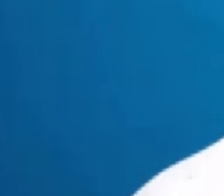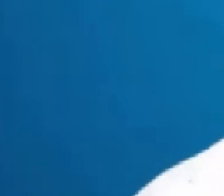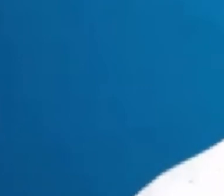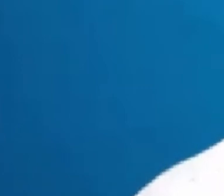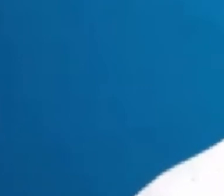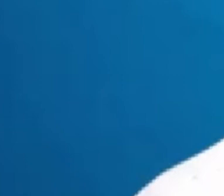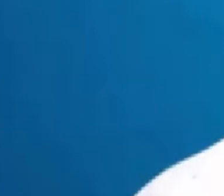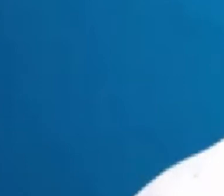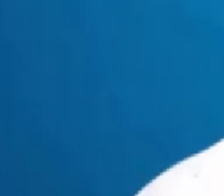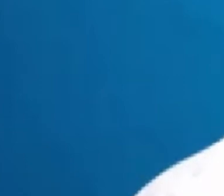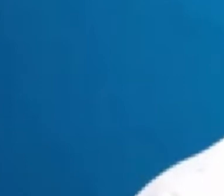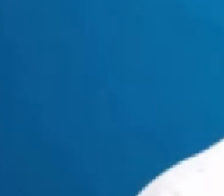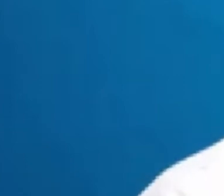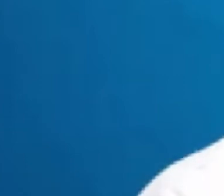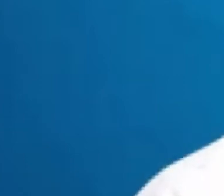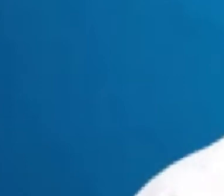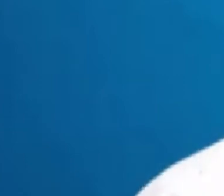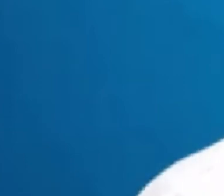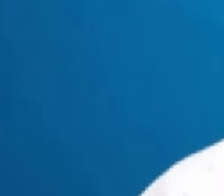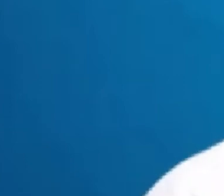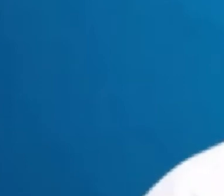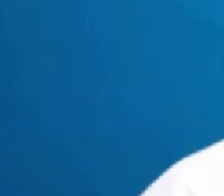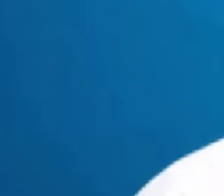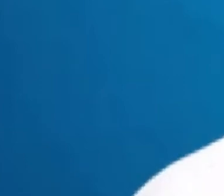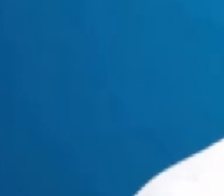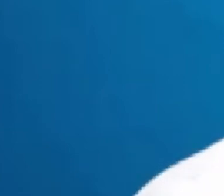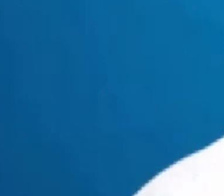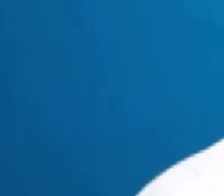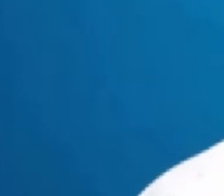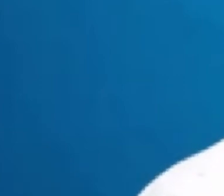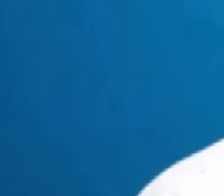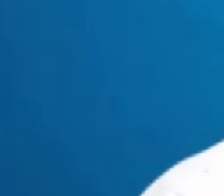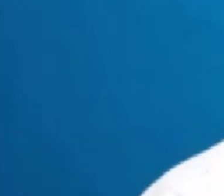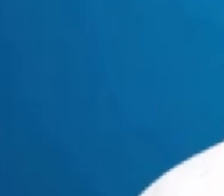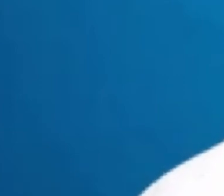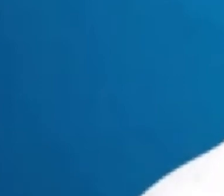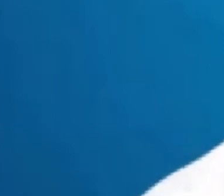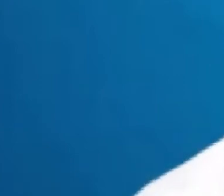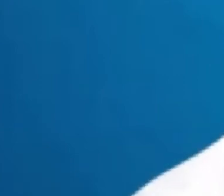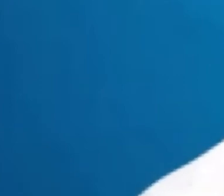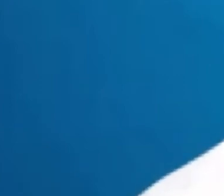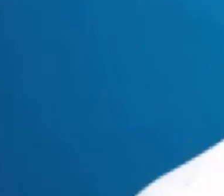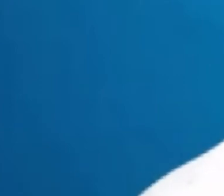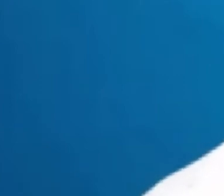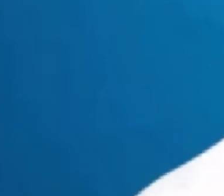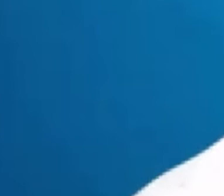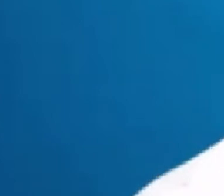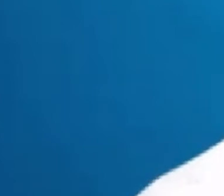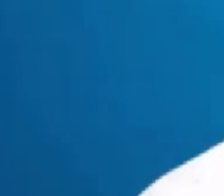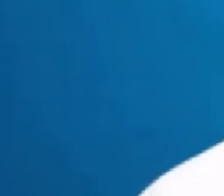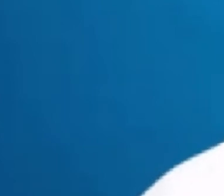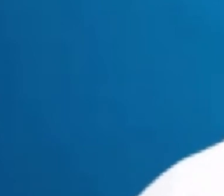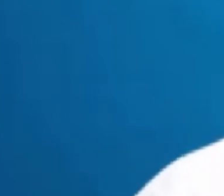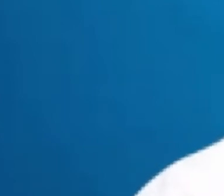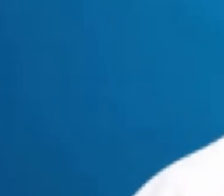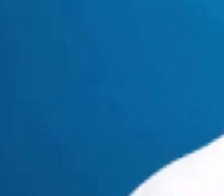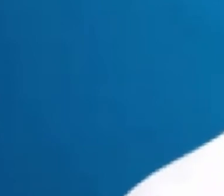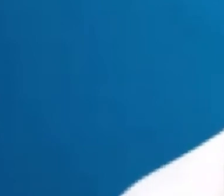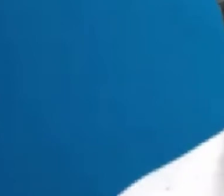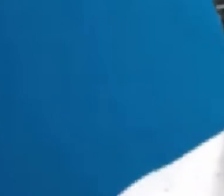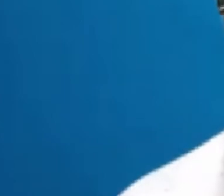Sipayung sebelum kita serahkan kepada pendeta kita mari kita sama-sama berdoa